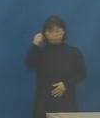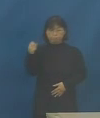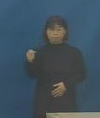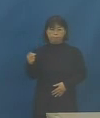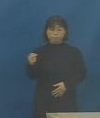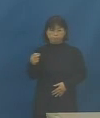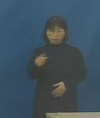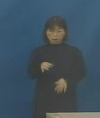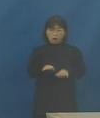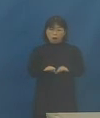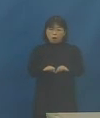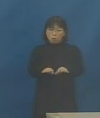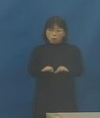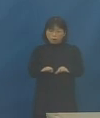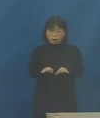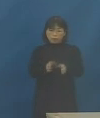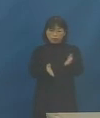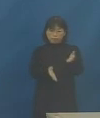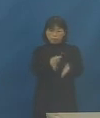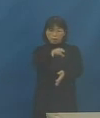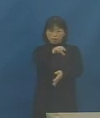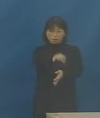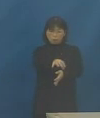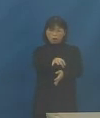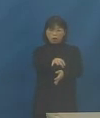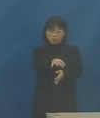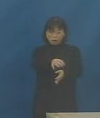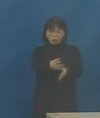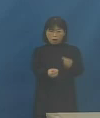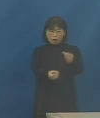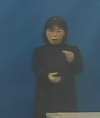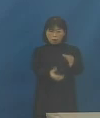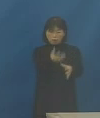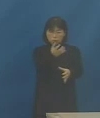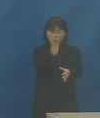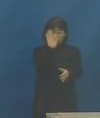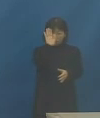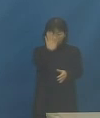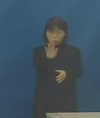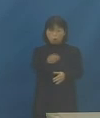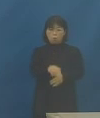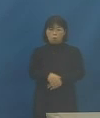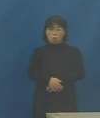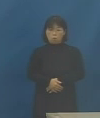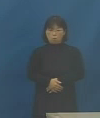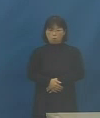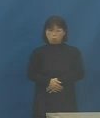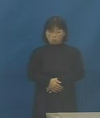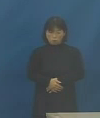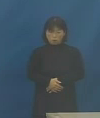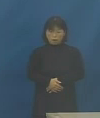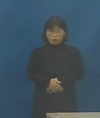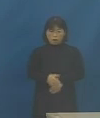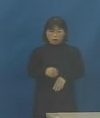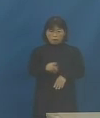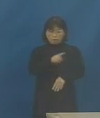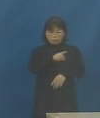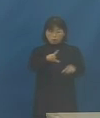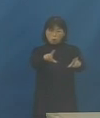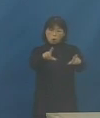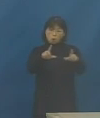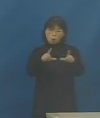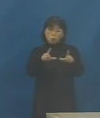今回映画はの方で事故があった後ですねまぁその初発の報告というものが